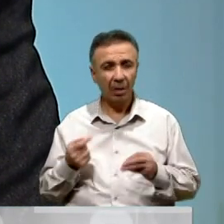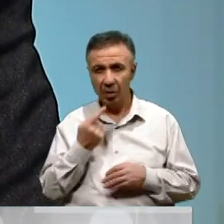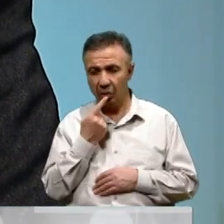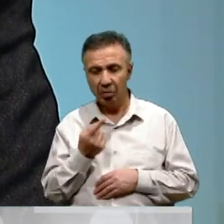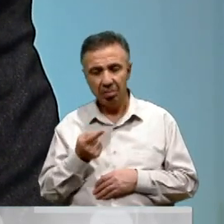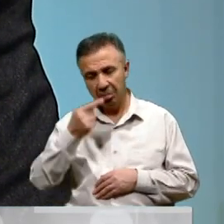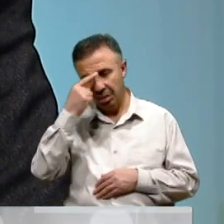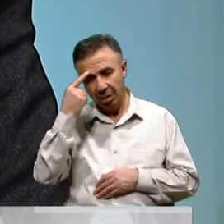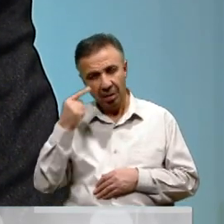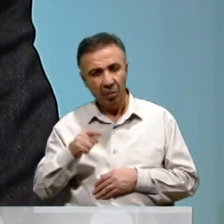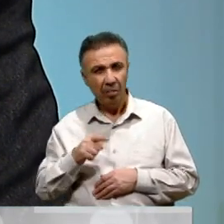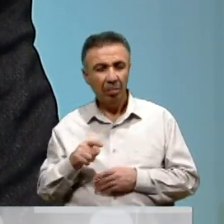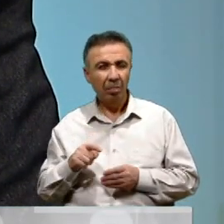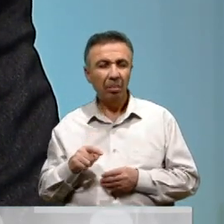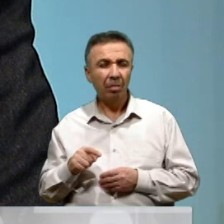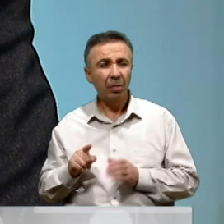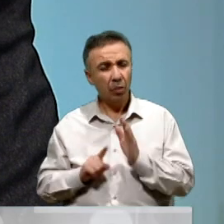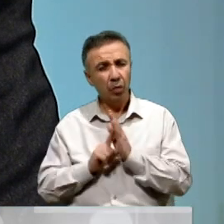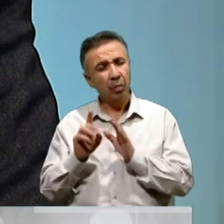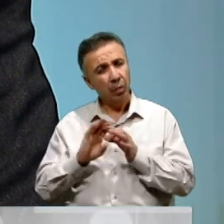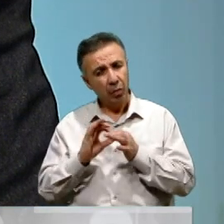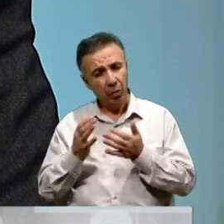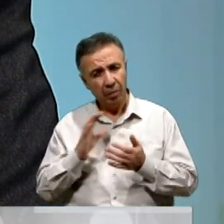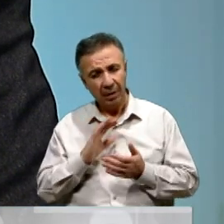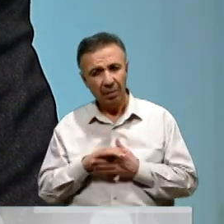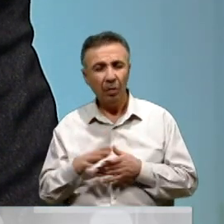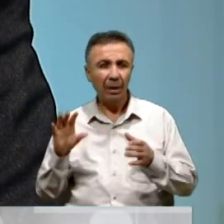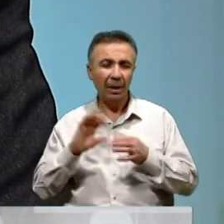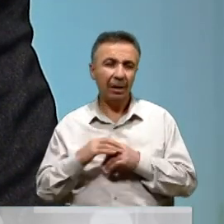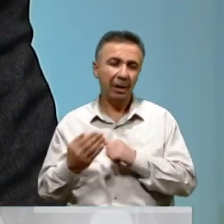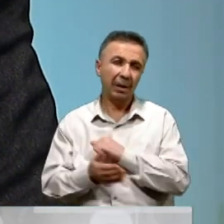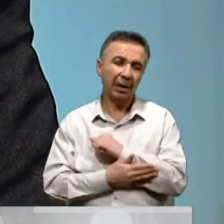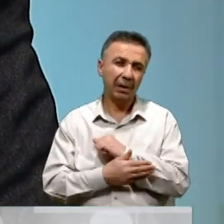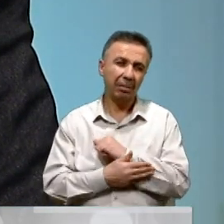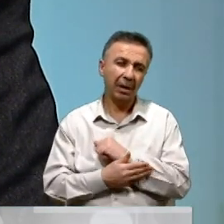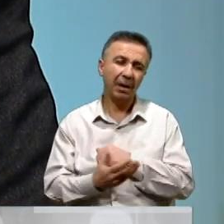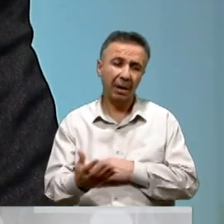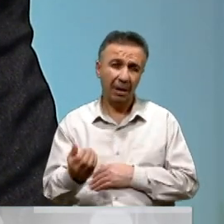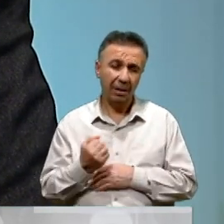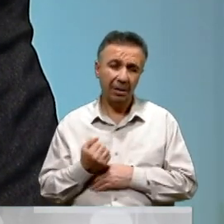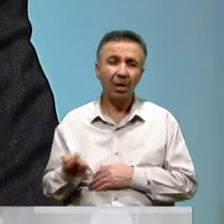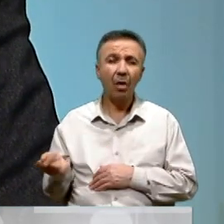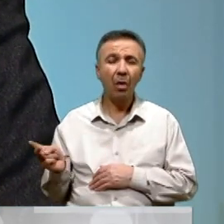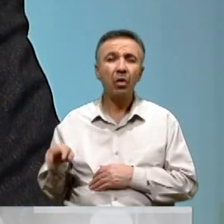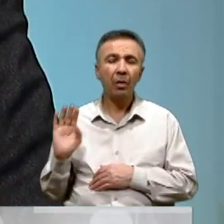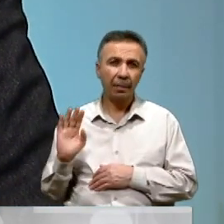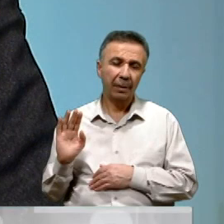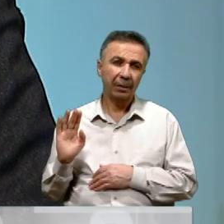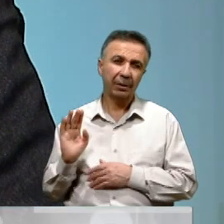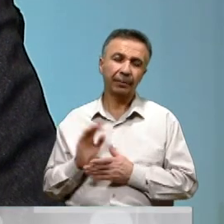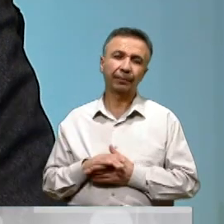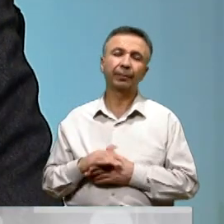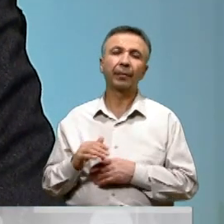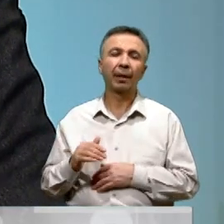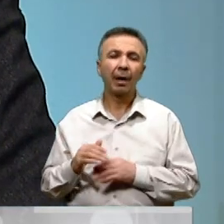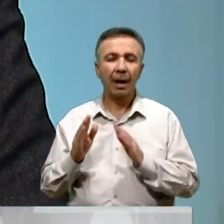İnşallah bunu başarır. Bununla ilgili yardımlar alsın. Ne öldürsün ama evini